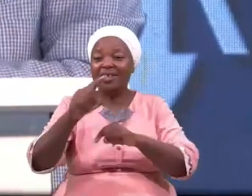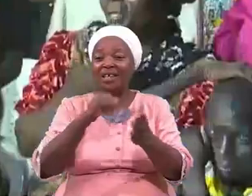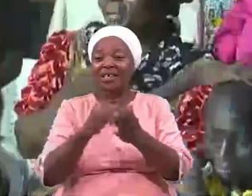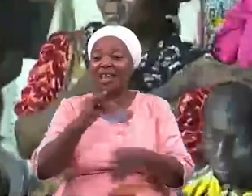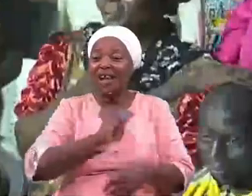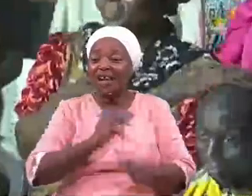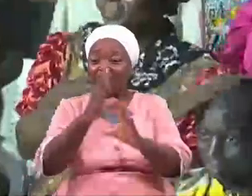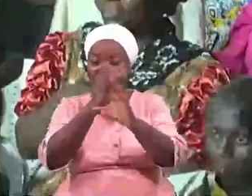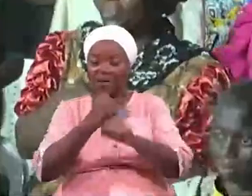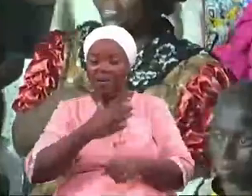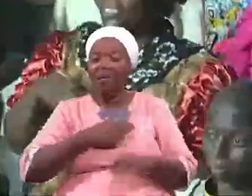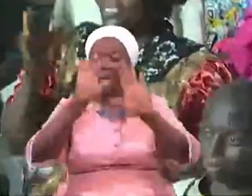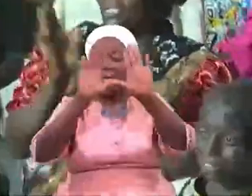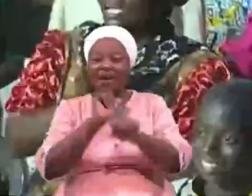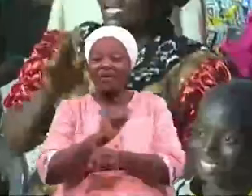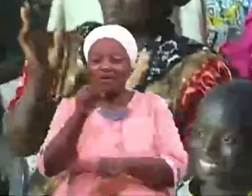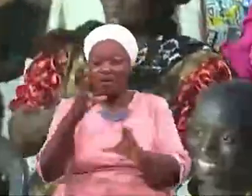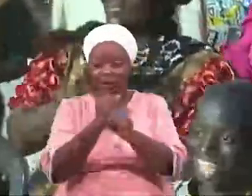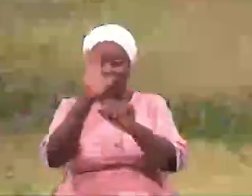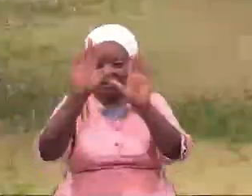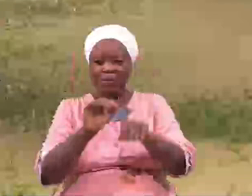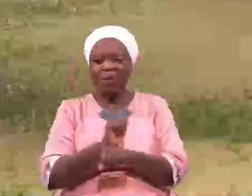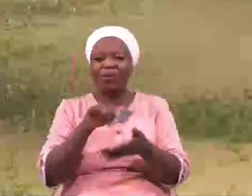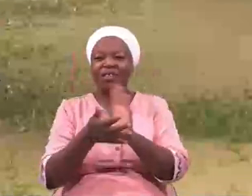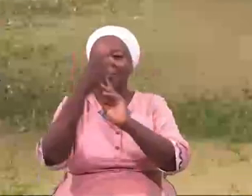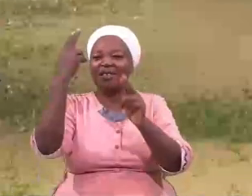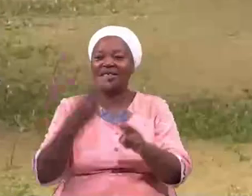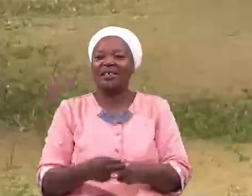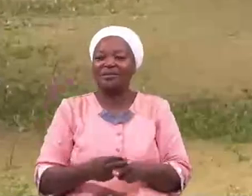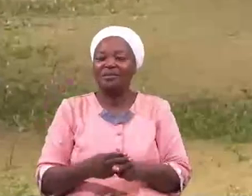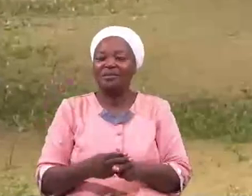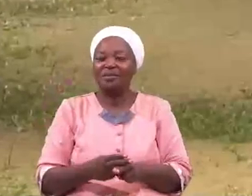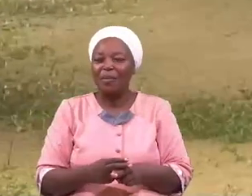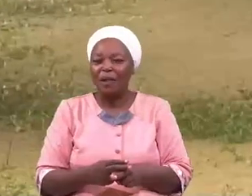J'ai reçu mon miracle. Vous avez reçu votre miracle.